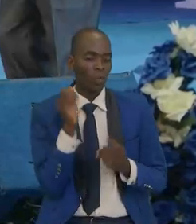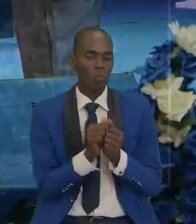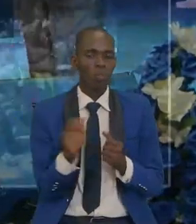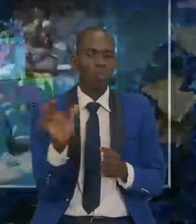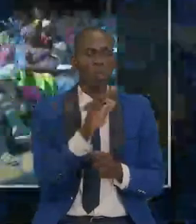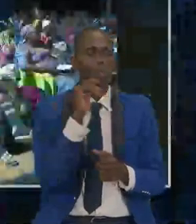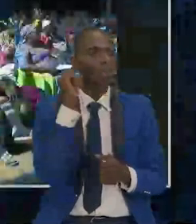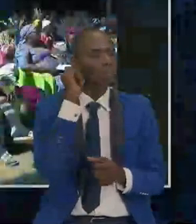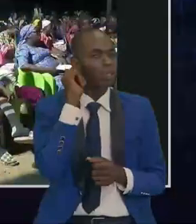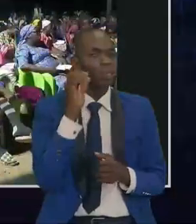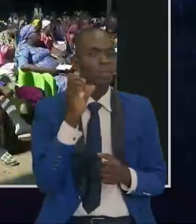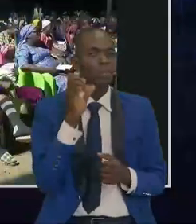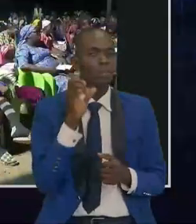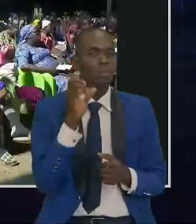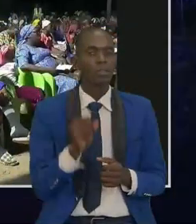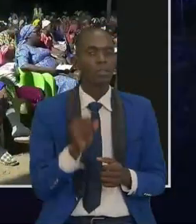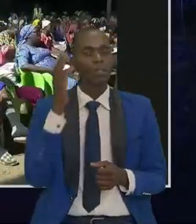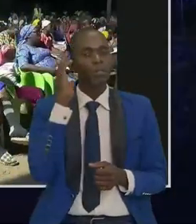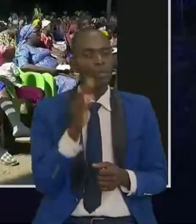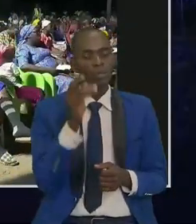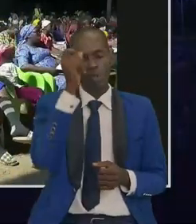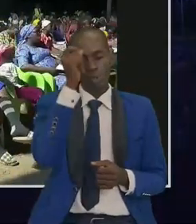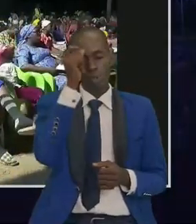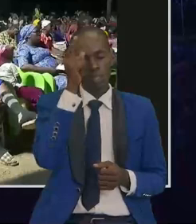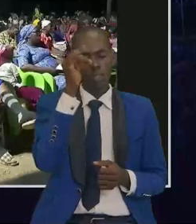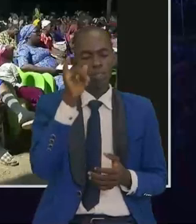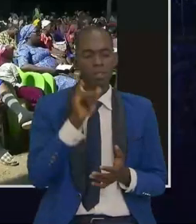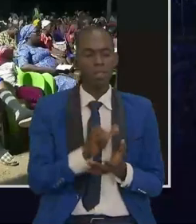qu'ils n'entendent de leurs oreilles,